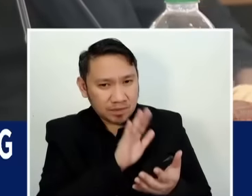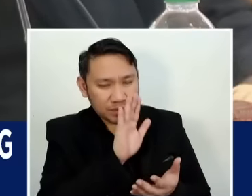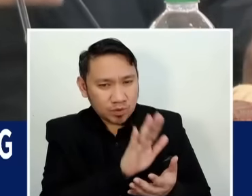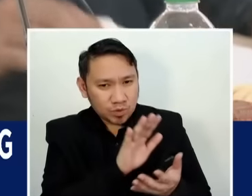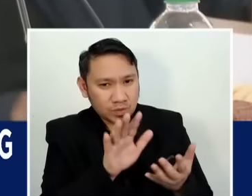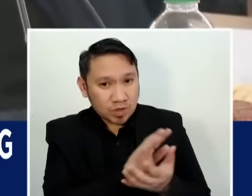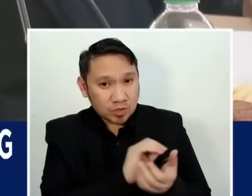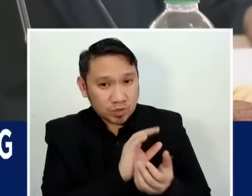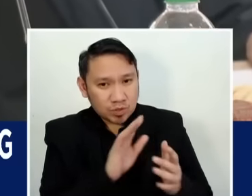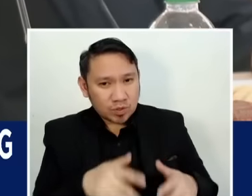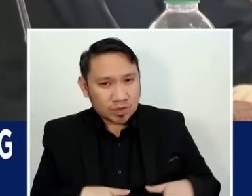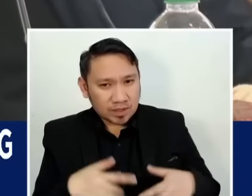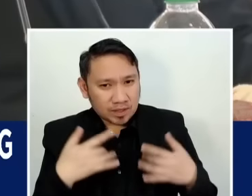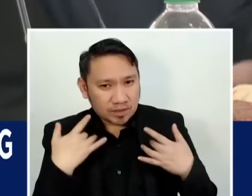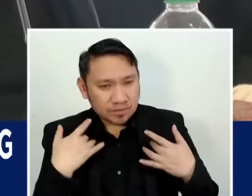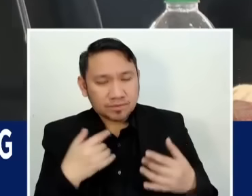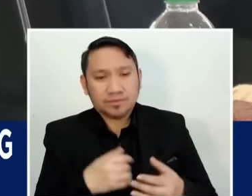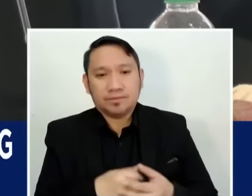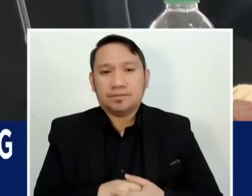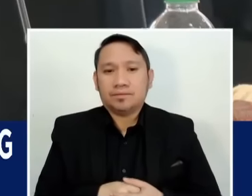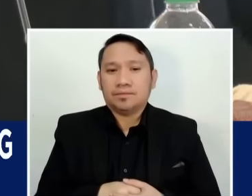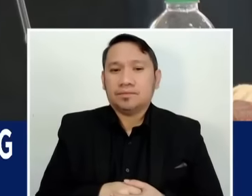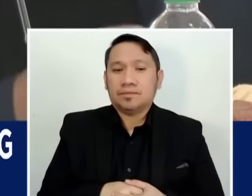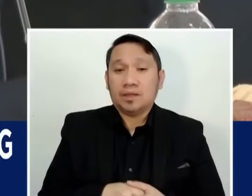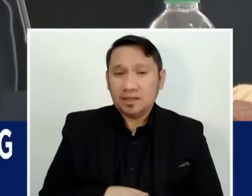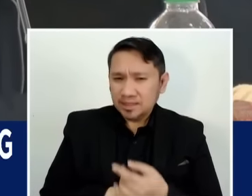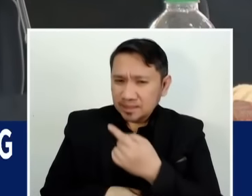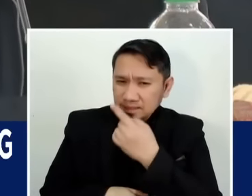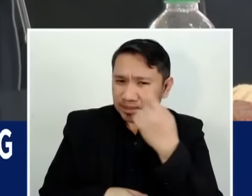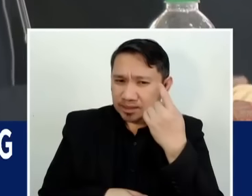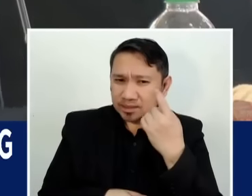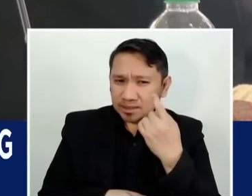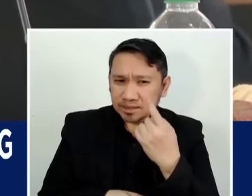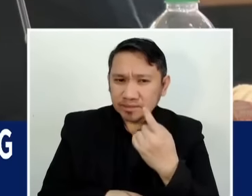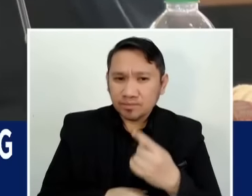mo? Eh kasi po,